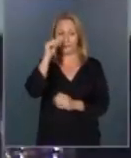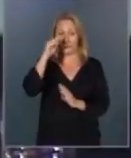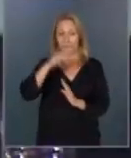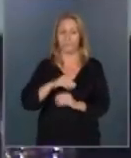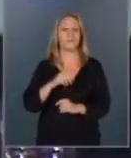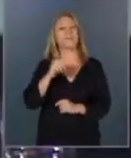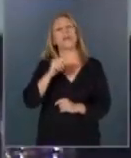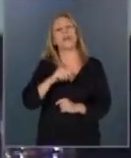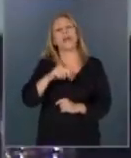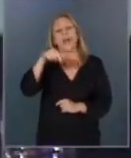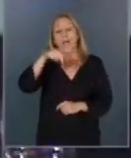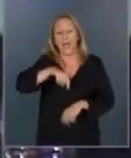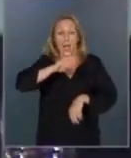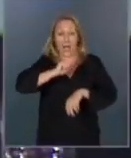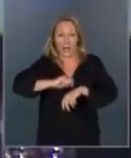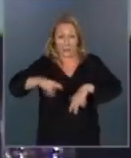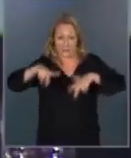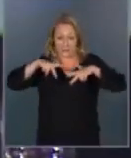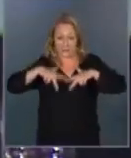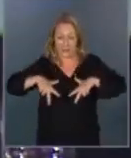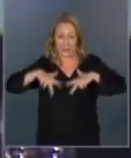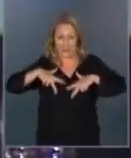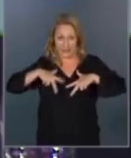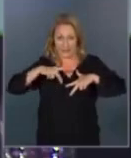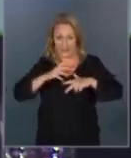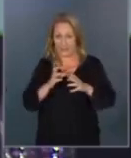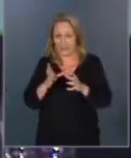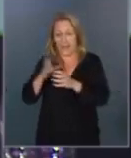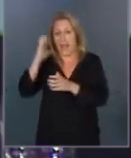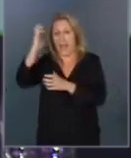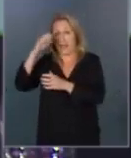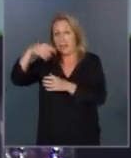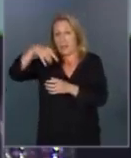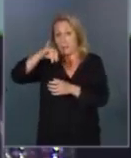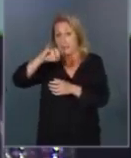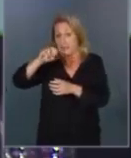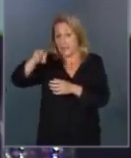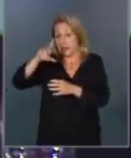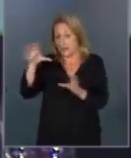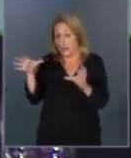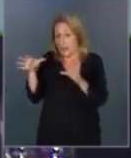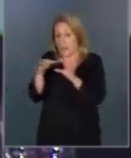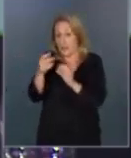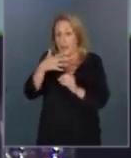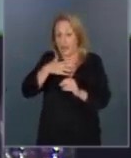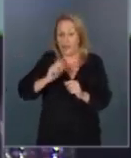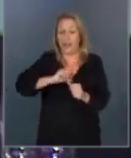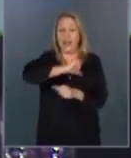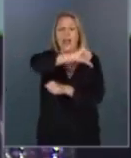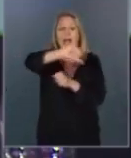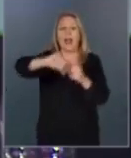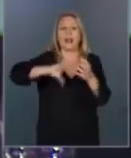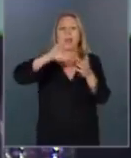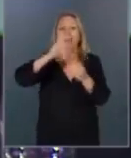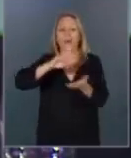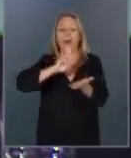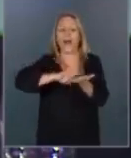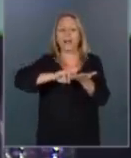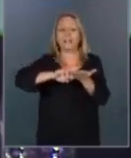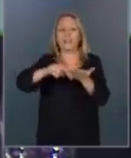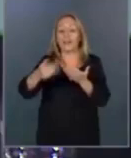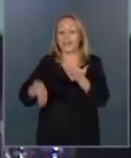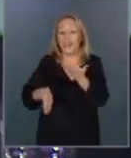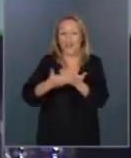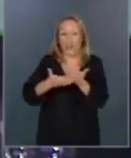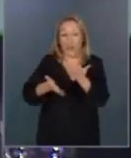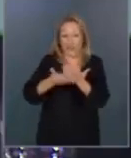Η κυβέρνηση ετοιμάζεται στη βάση των προτάσεων Πισαρίδη να φέρει στη Βουλή μια μεγάλη αλλαγή που αφορά το σύστημα της επικουρικής ασφάλισης. Από